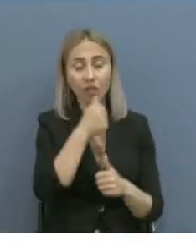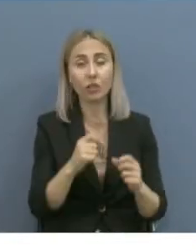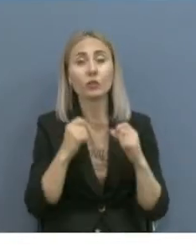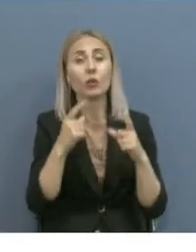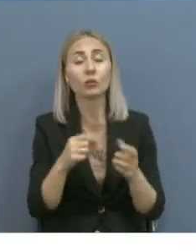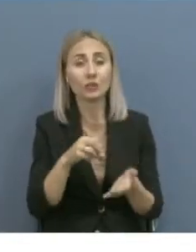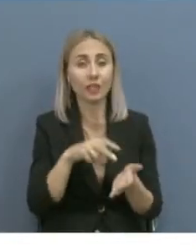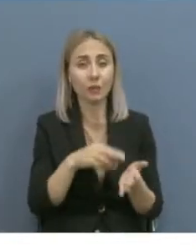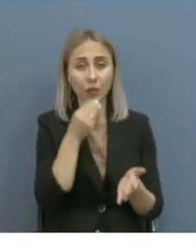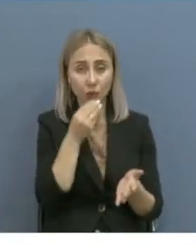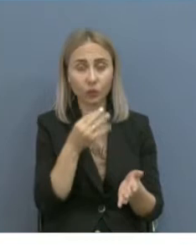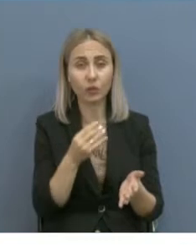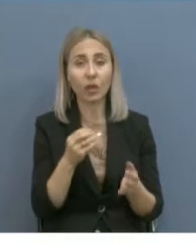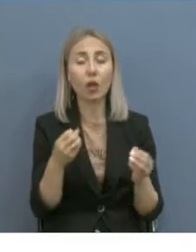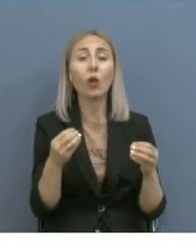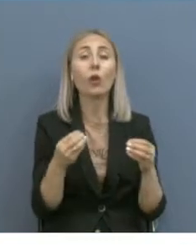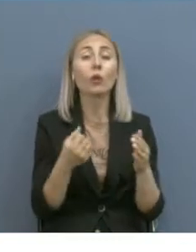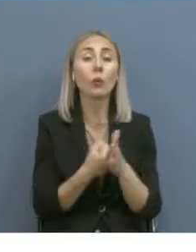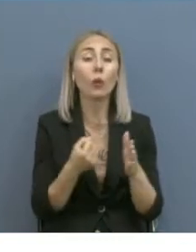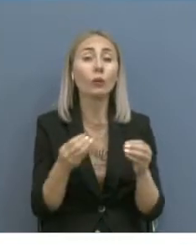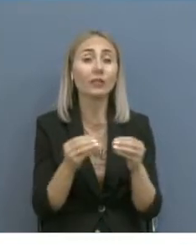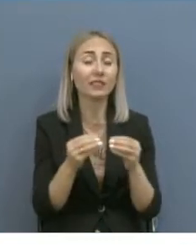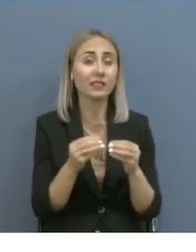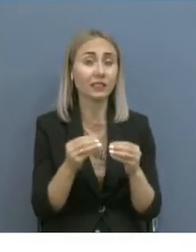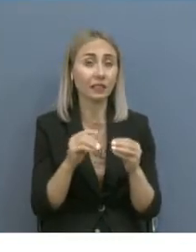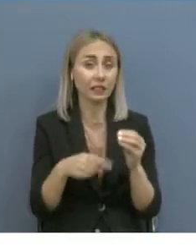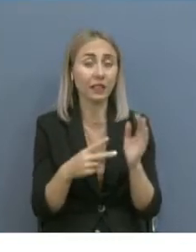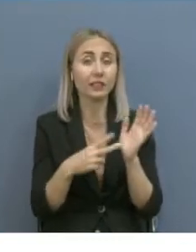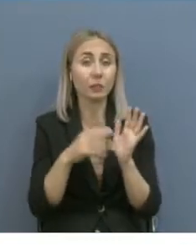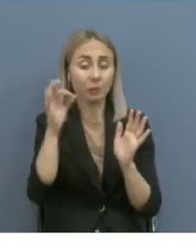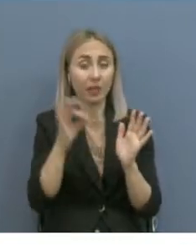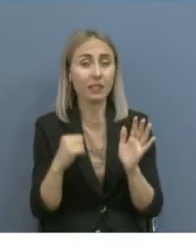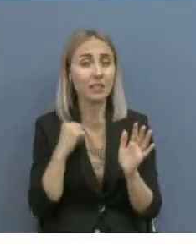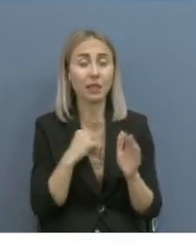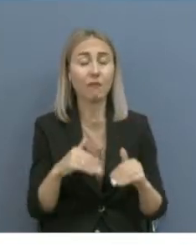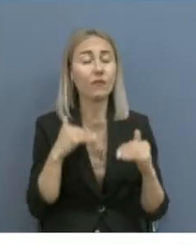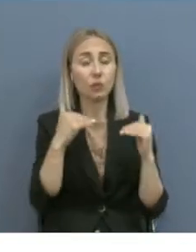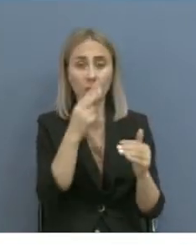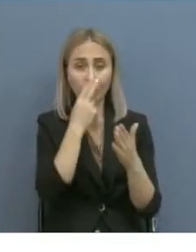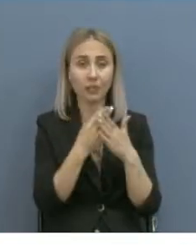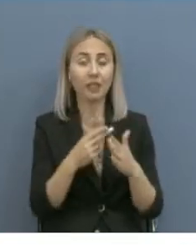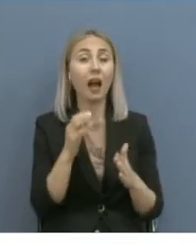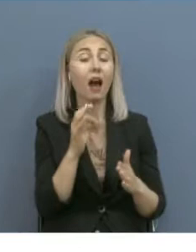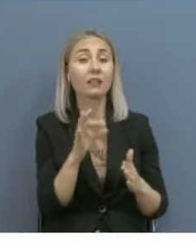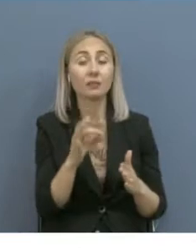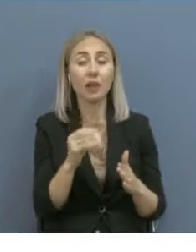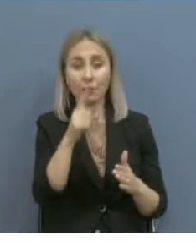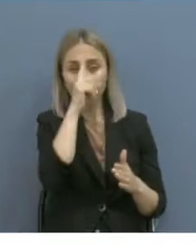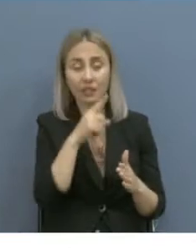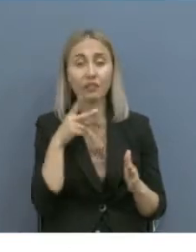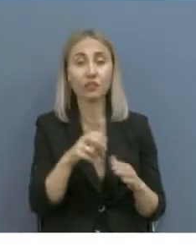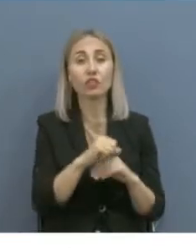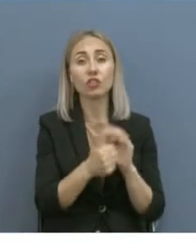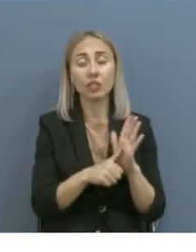10,7%-ке дейін жылдамдады. Бұл 2016 жылғы қазаннан бастап ең жоғары мән болып табылады